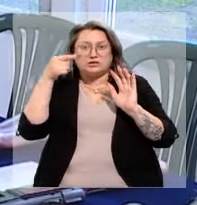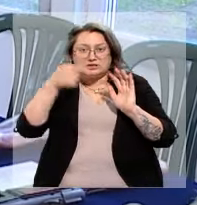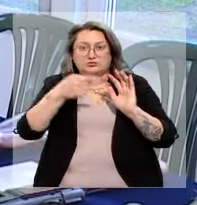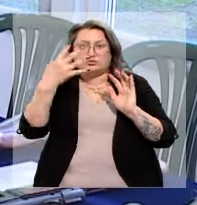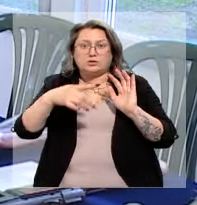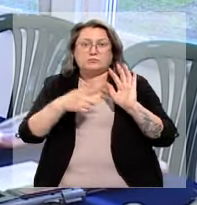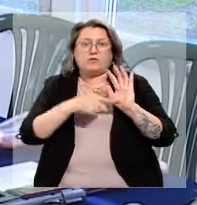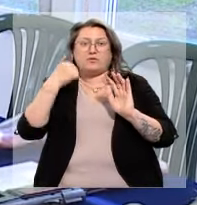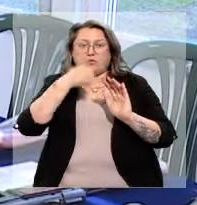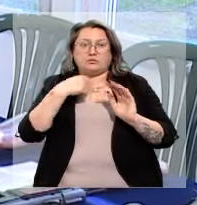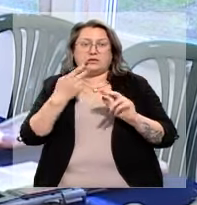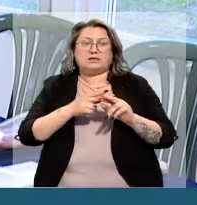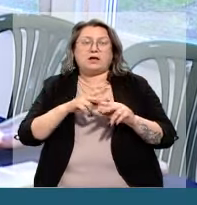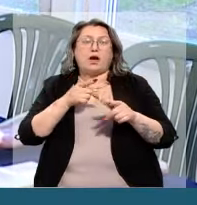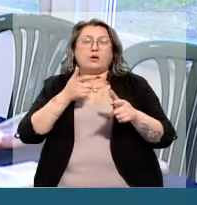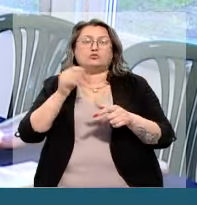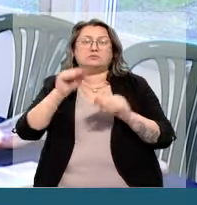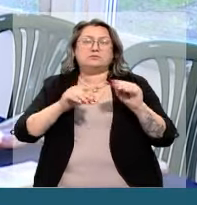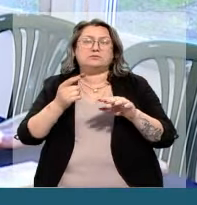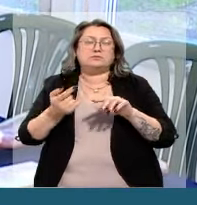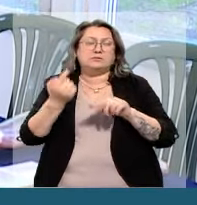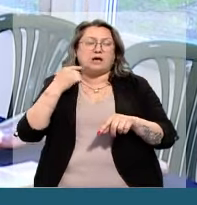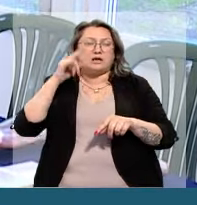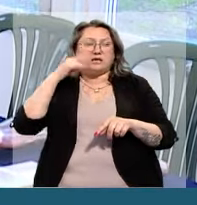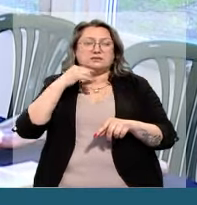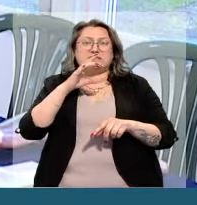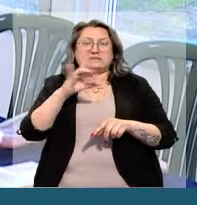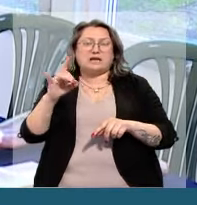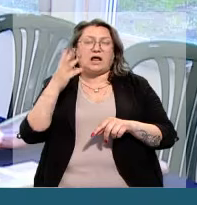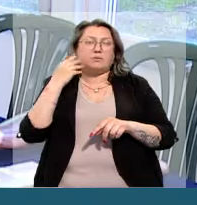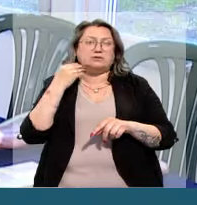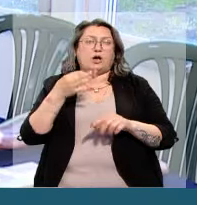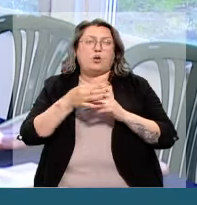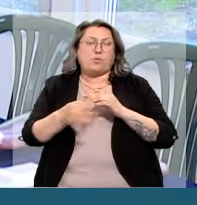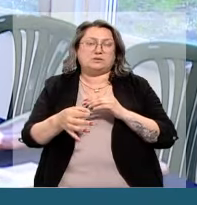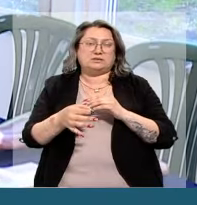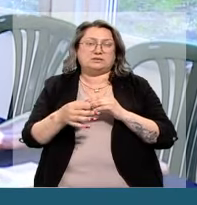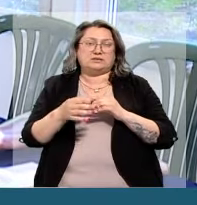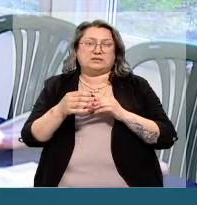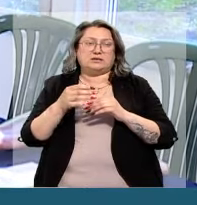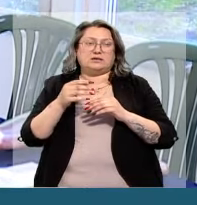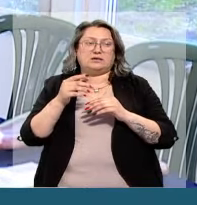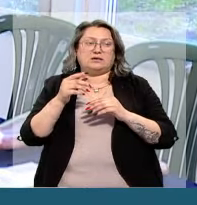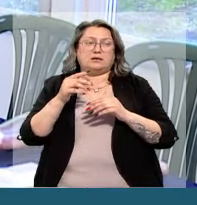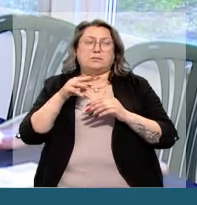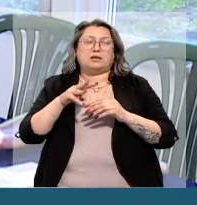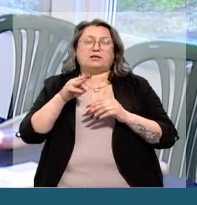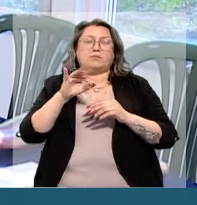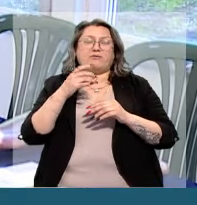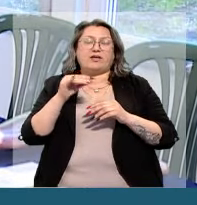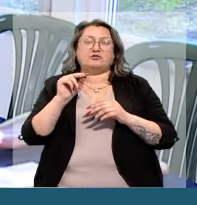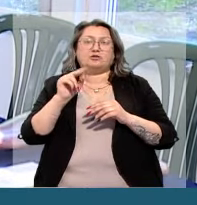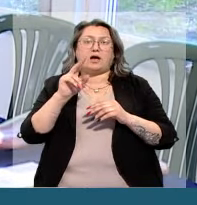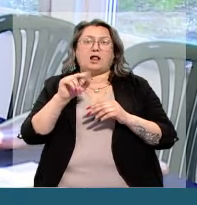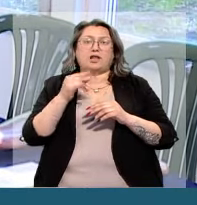года. Это оружие было изобретено в глубоком тылу Казахской ССР в Алматинской области. Значит, изобрел Михаил Тимофеевич